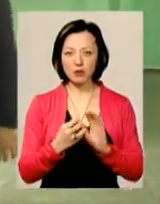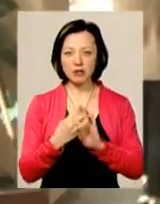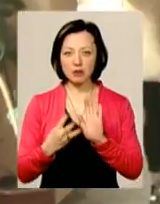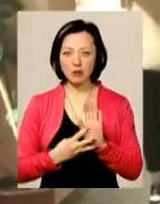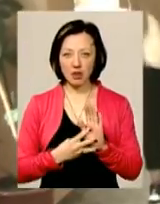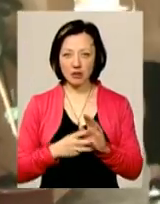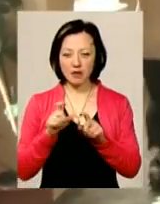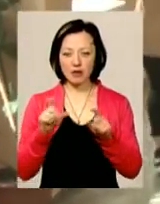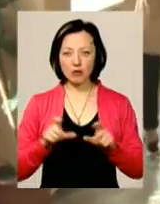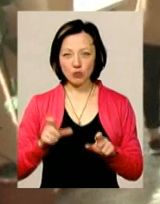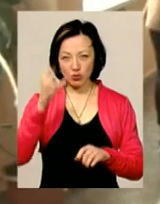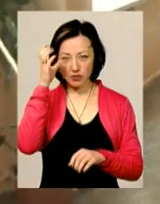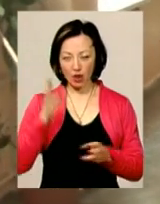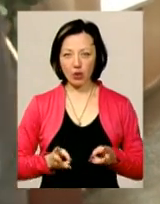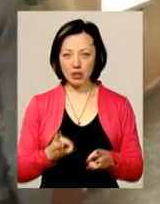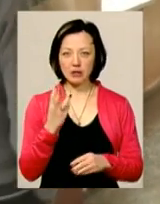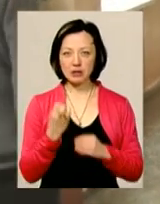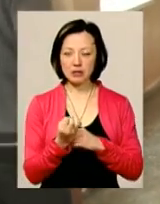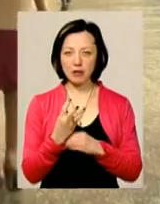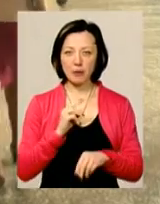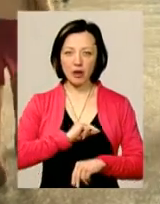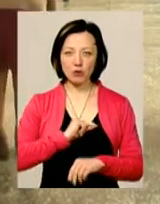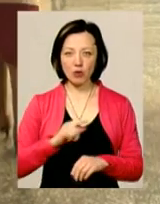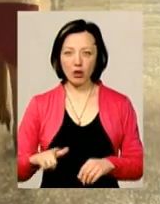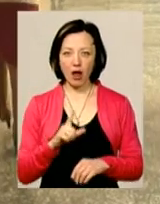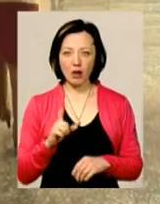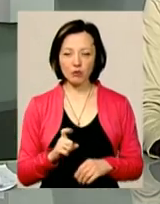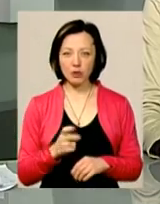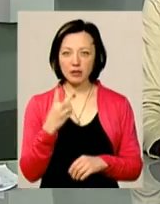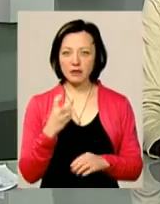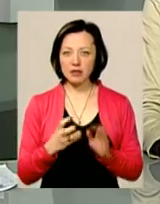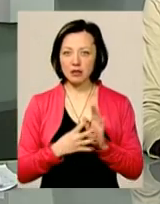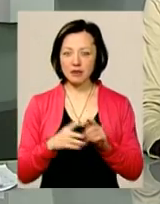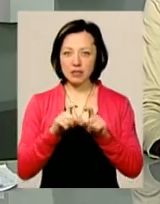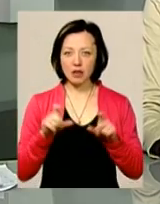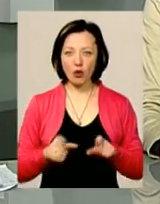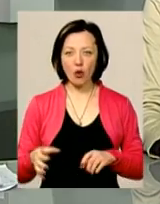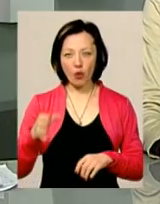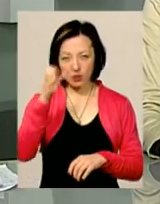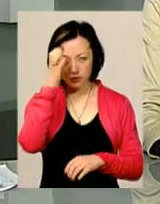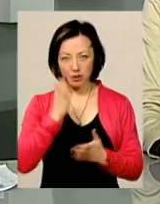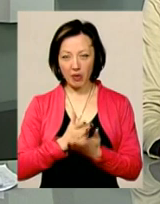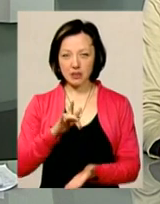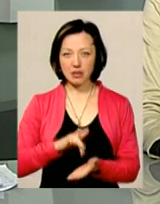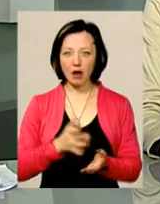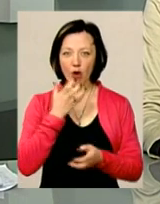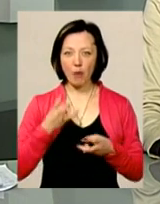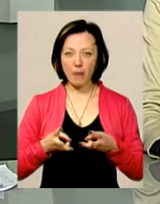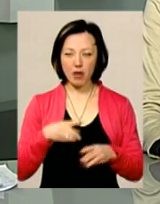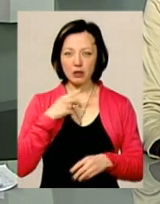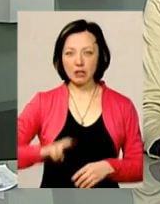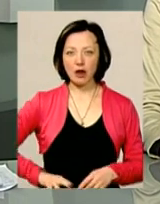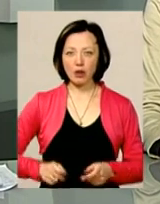518 відомчих освітянських котелень 313 працюють на газу. 209 закладів освіти мають централізоване опалення, каже